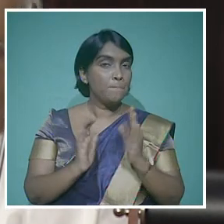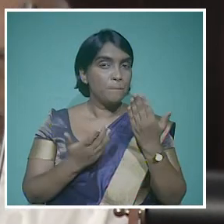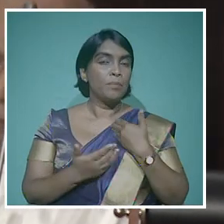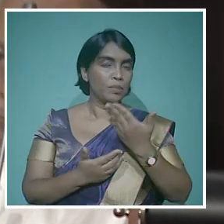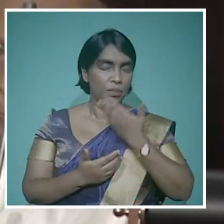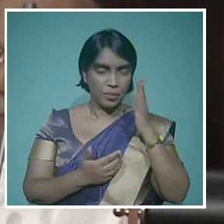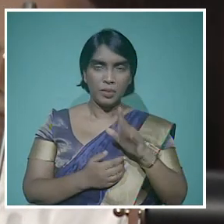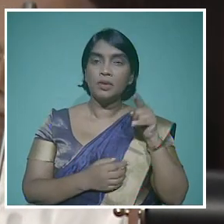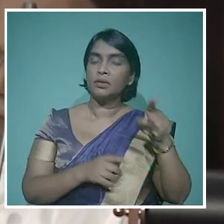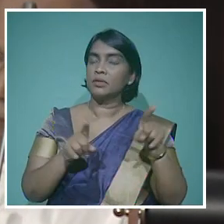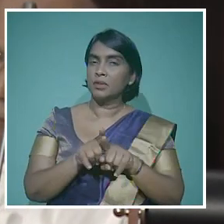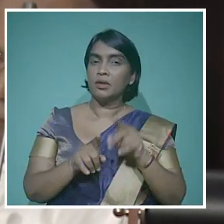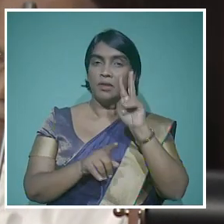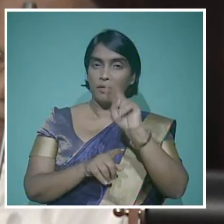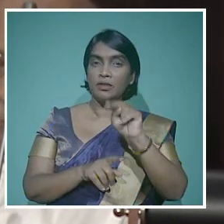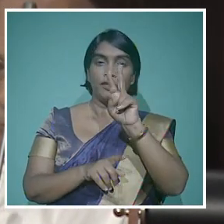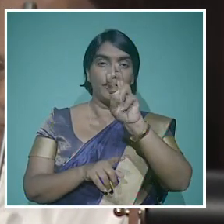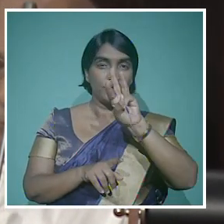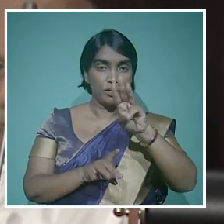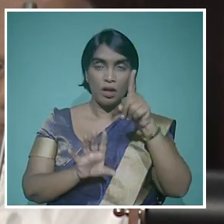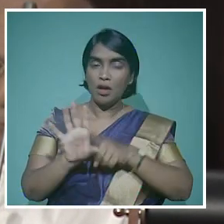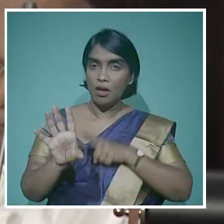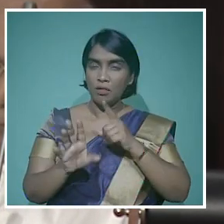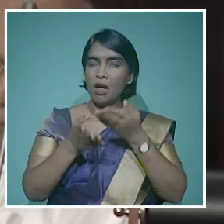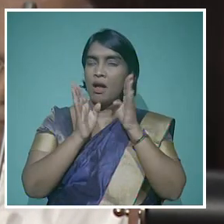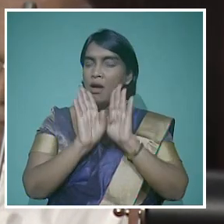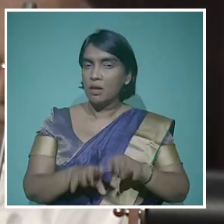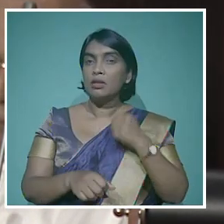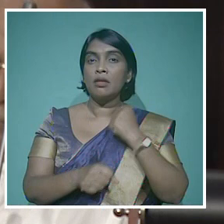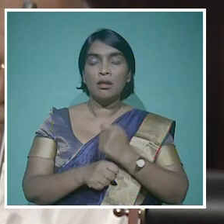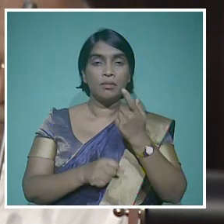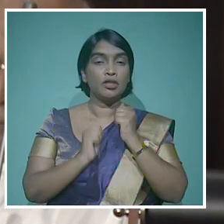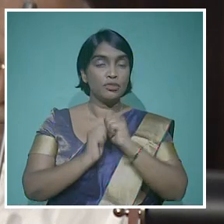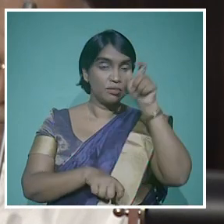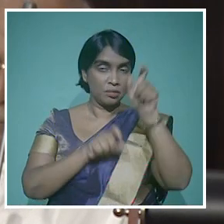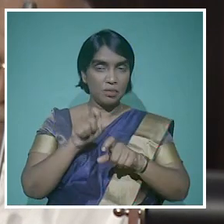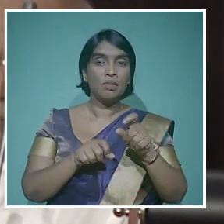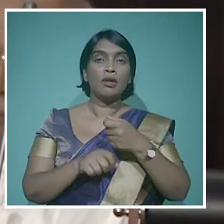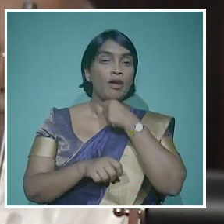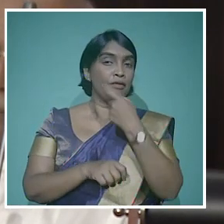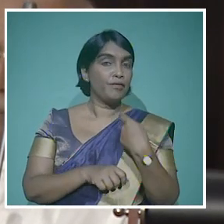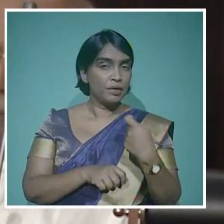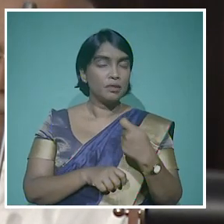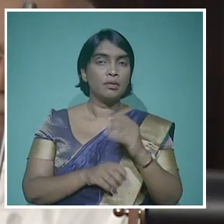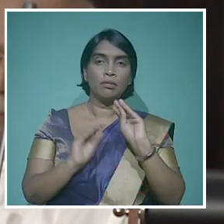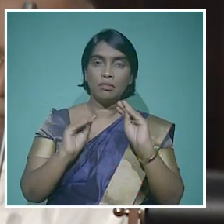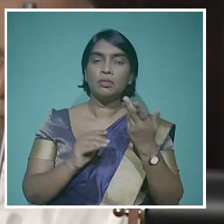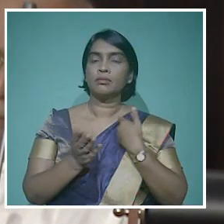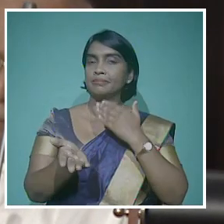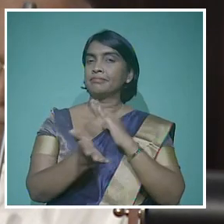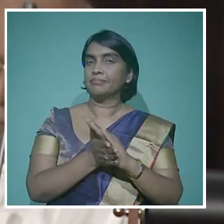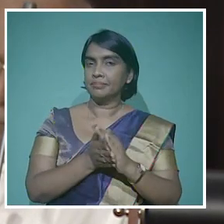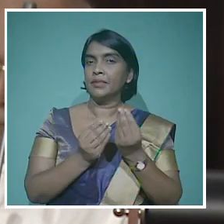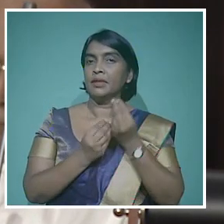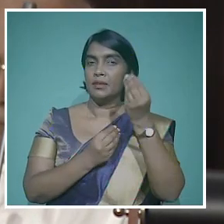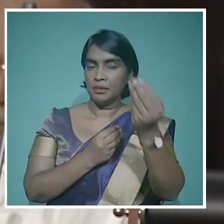ලැබෙන අතරේ ඒ අනුව 2023 වසර අගවන විට රජයේ සේවකයන්ට හා විශ්‍රාමිකයන්ට සැලකිය යුතු සහනයක්